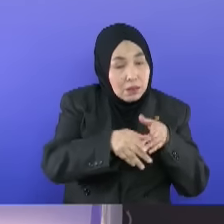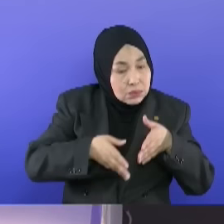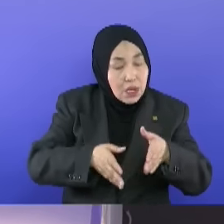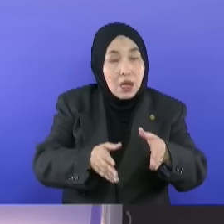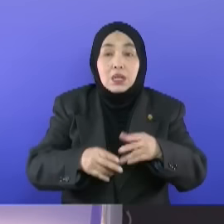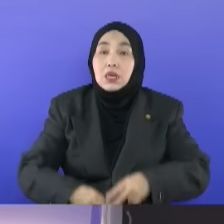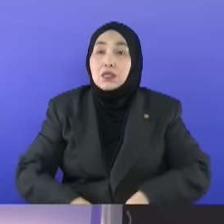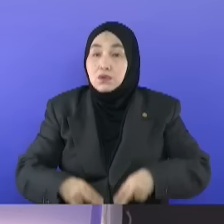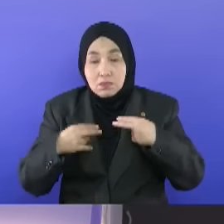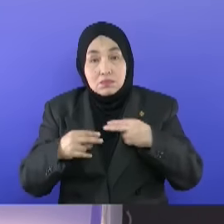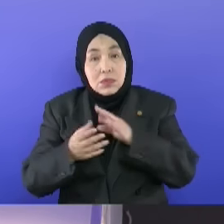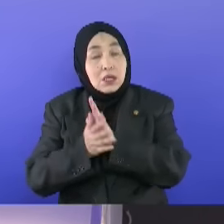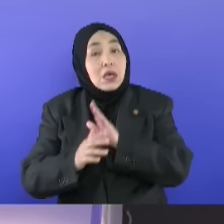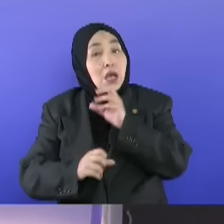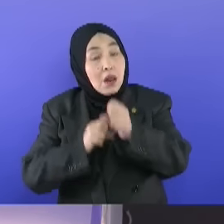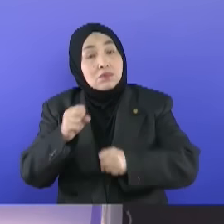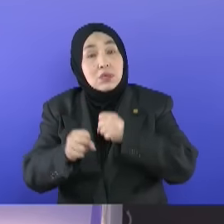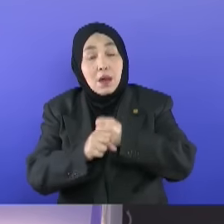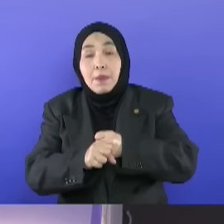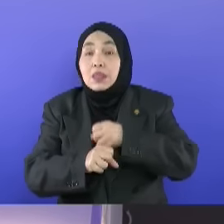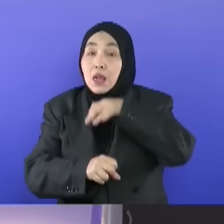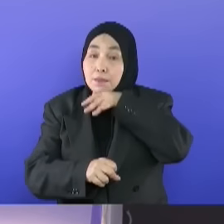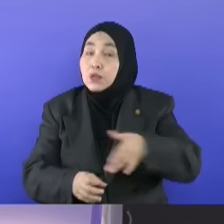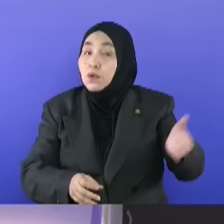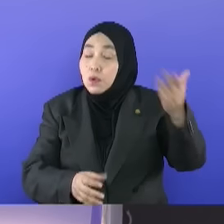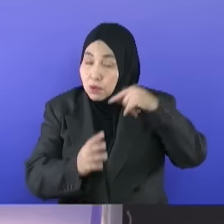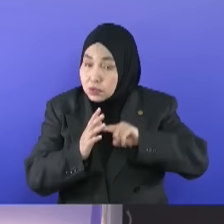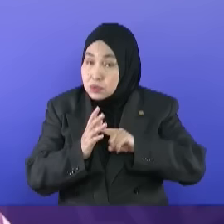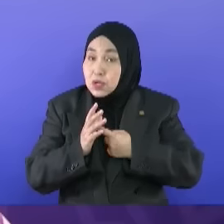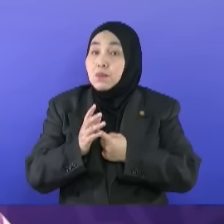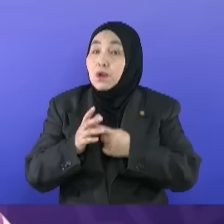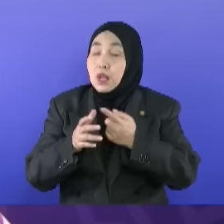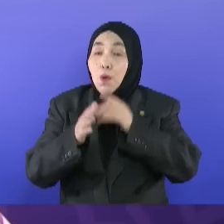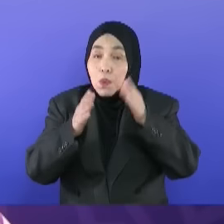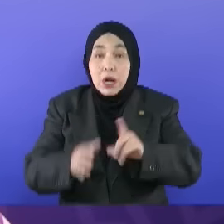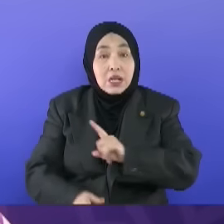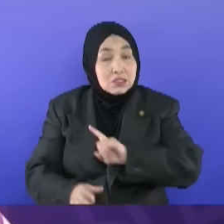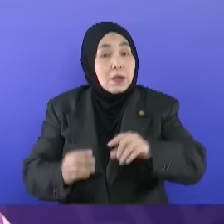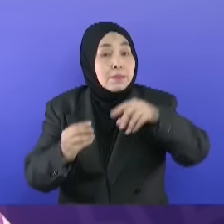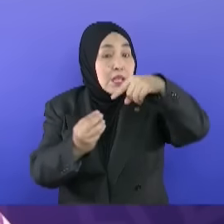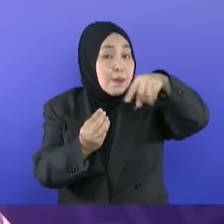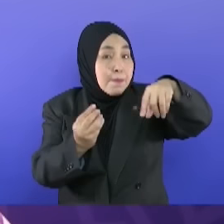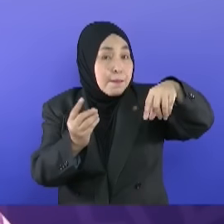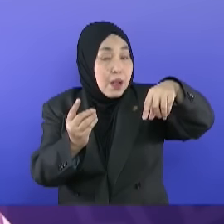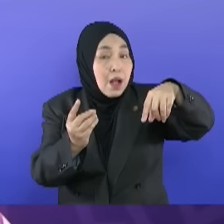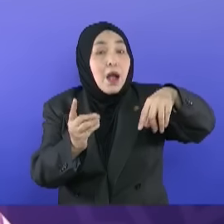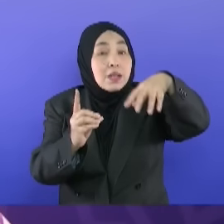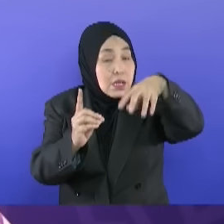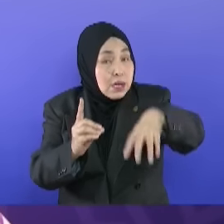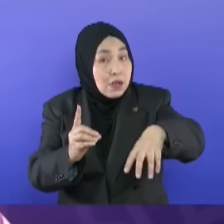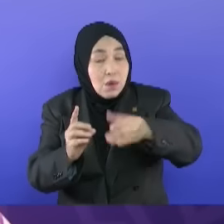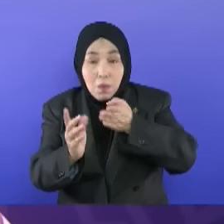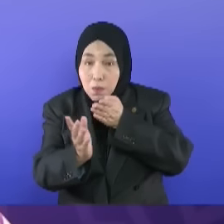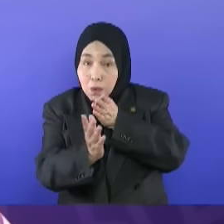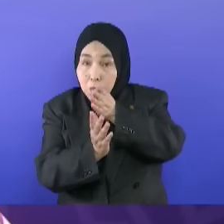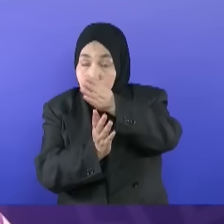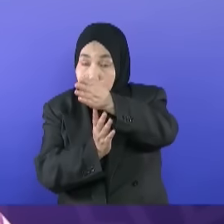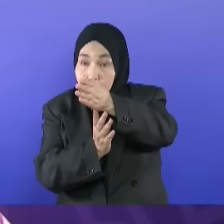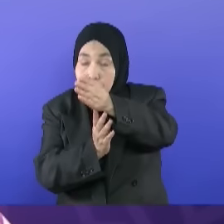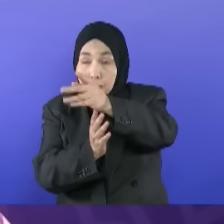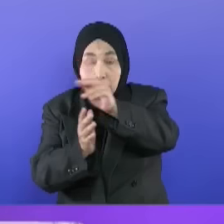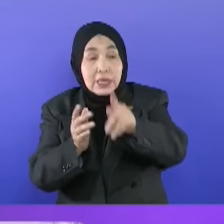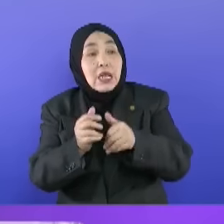ya, Ustaz. Ya. Salah satunya kalau zaman Nabi tu a mereka mula-mula kan orang Islam bila di Madinah tu menghadap ke Baitulmaqdis. Jadi mereka kata